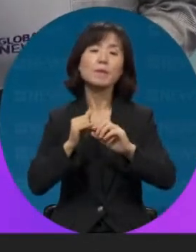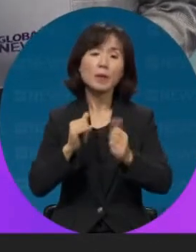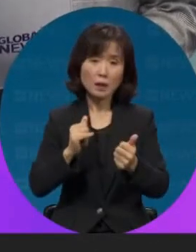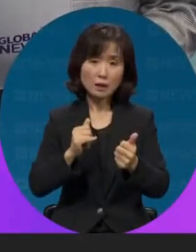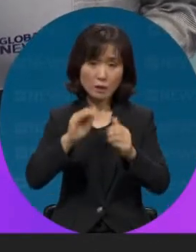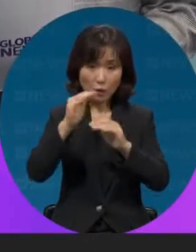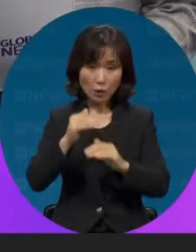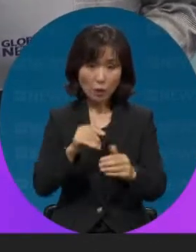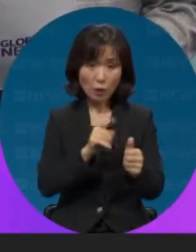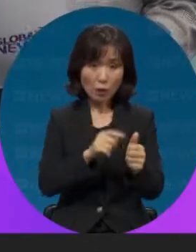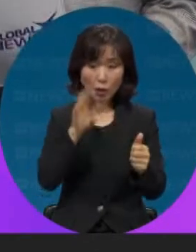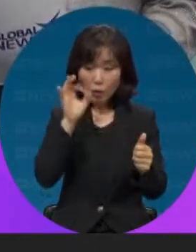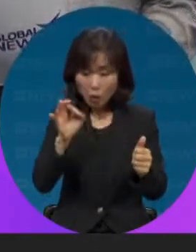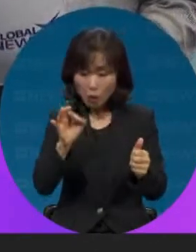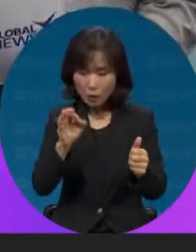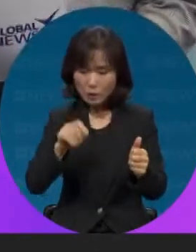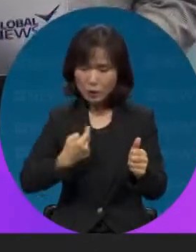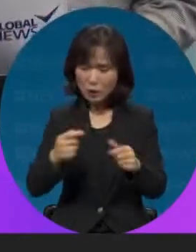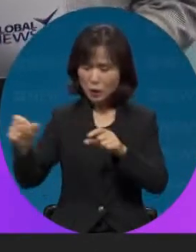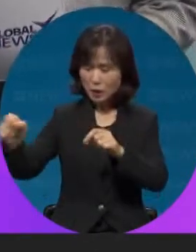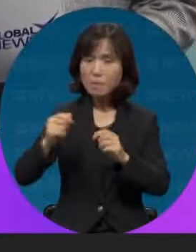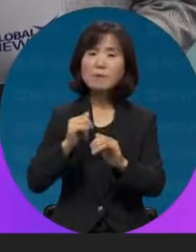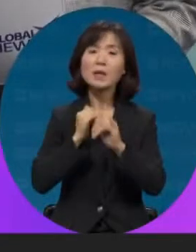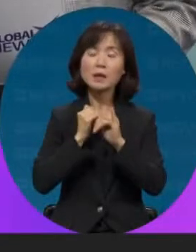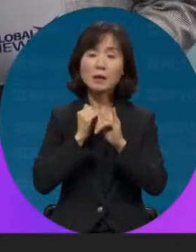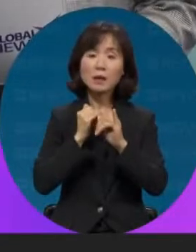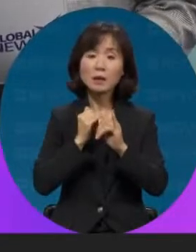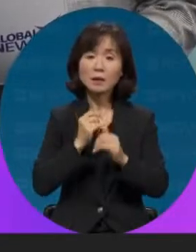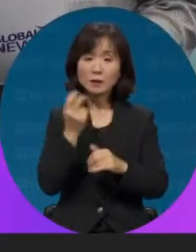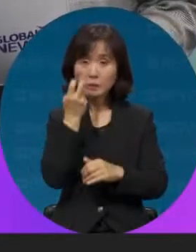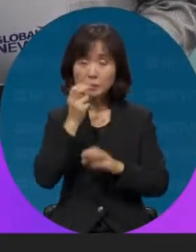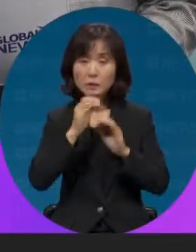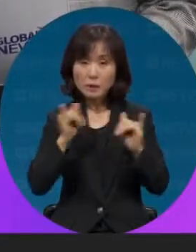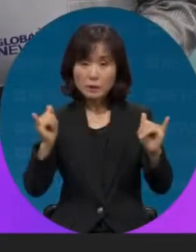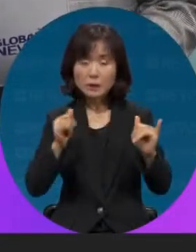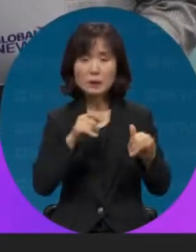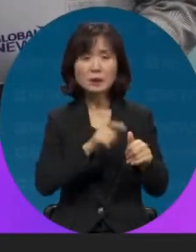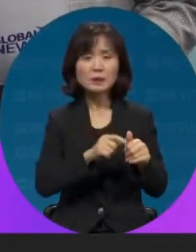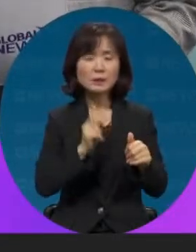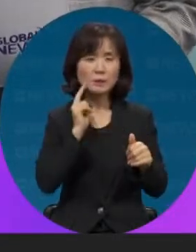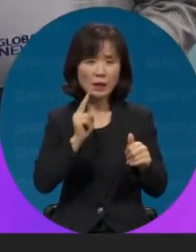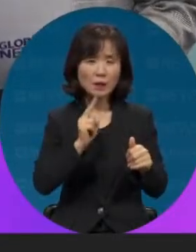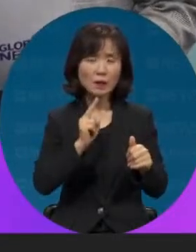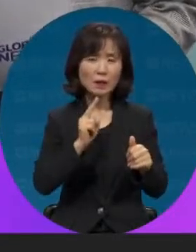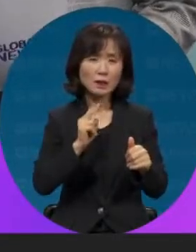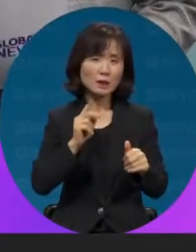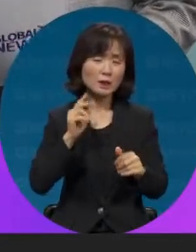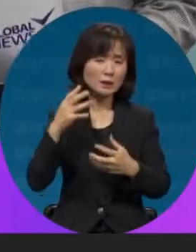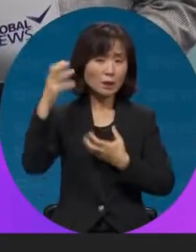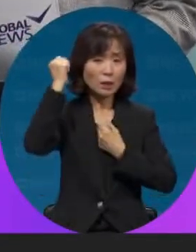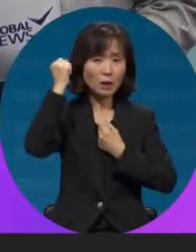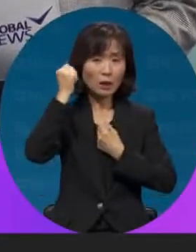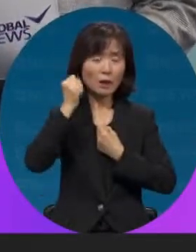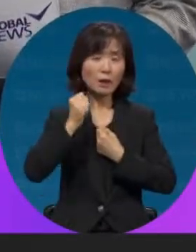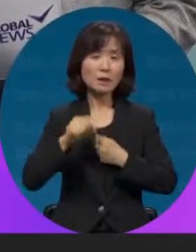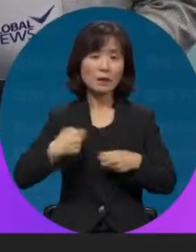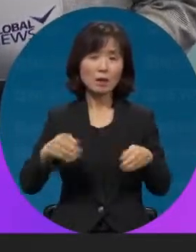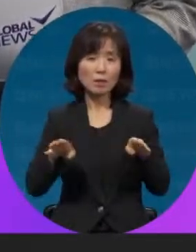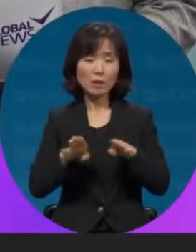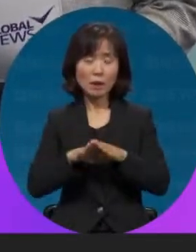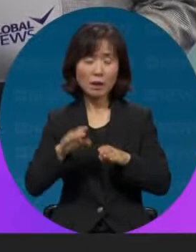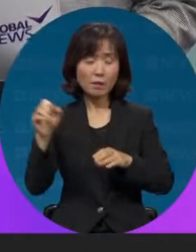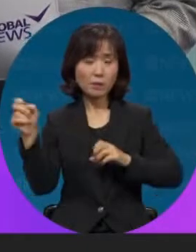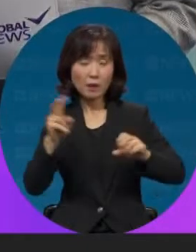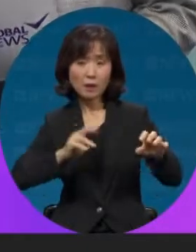뒤 프랜시스가 변을 당했던 겁니다 검시관은 프랜시스가 심각한 트라우마 고기는 자폐증 그리고 충동 등으로 많이